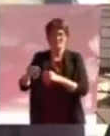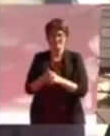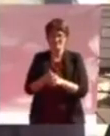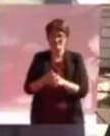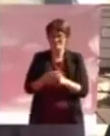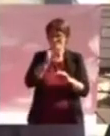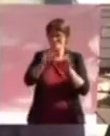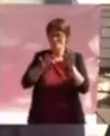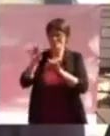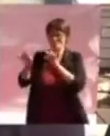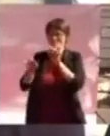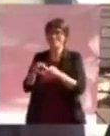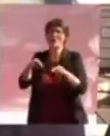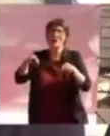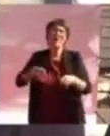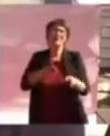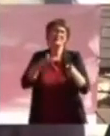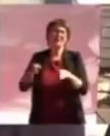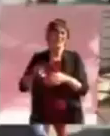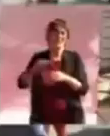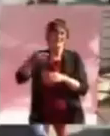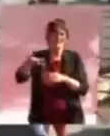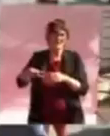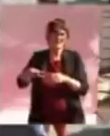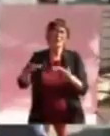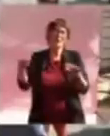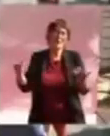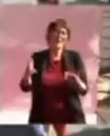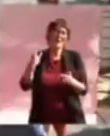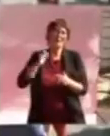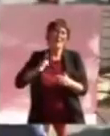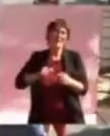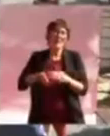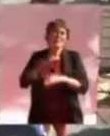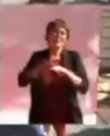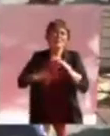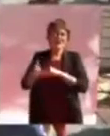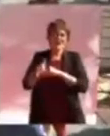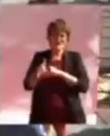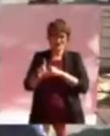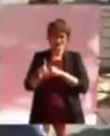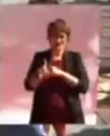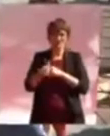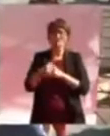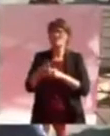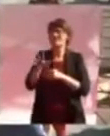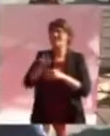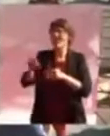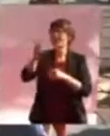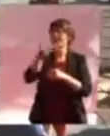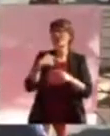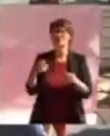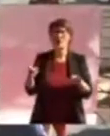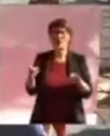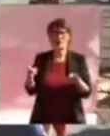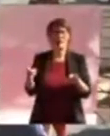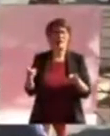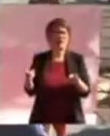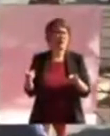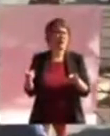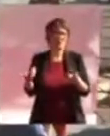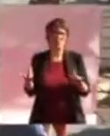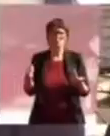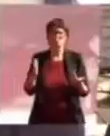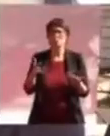in quasi tutte le regioni questo in questo periodo sono state fatte delle assunzioni abbastanza